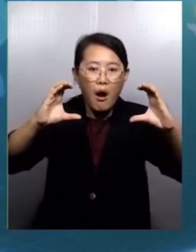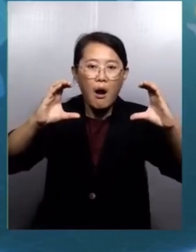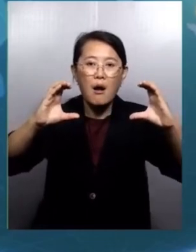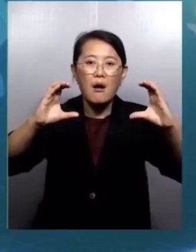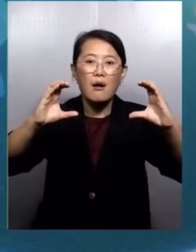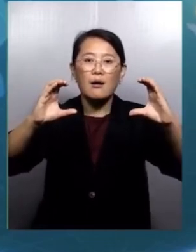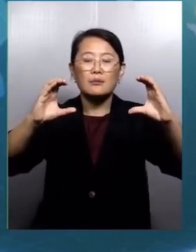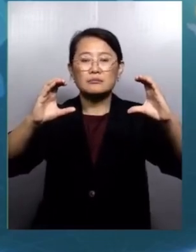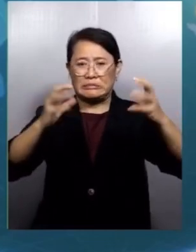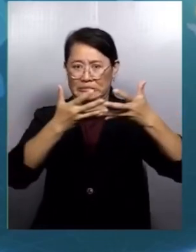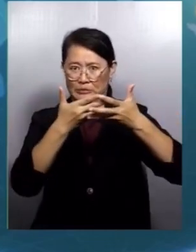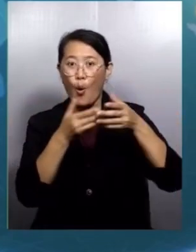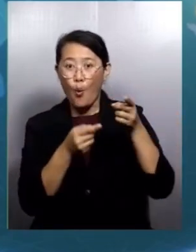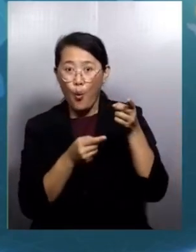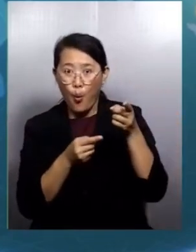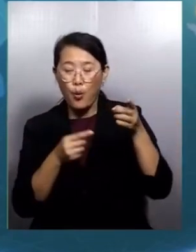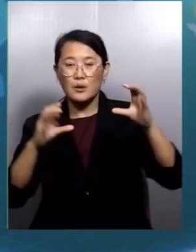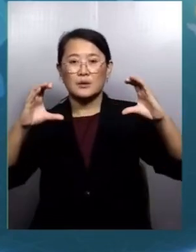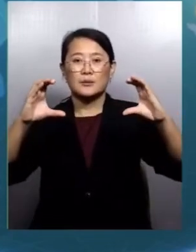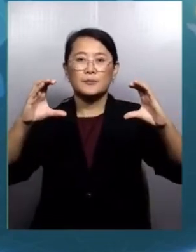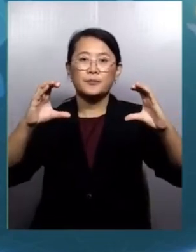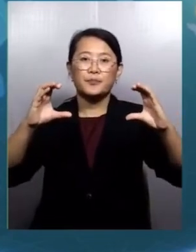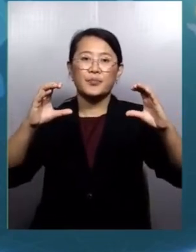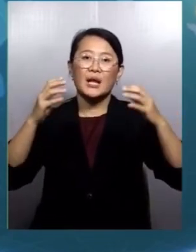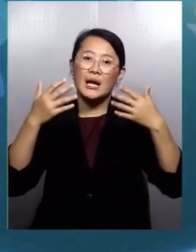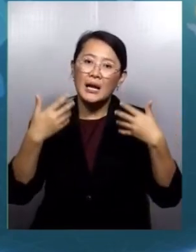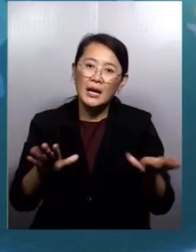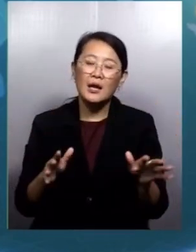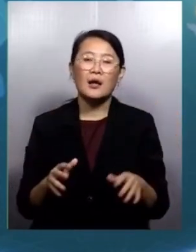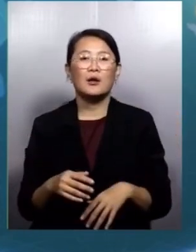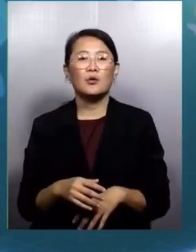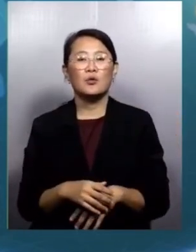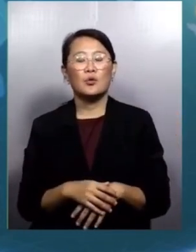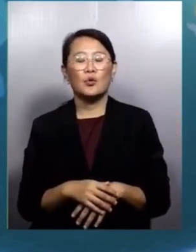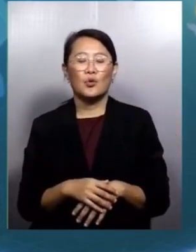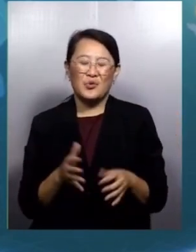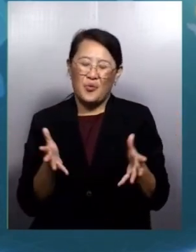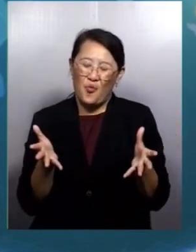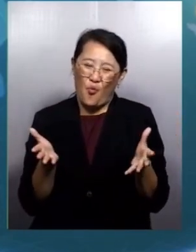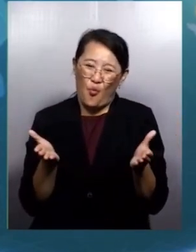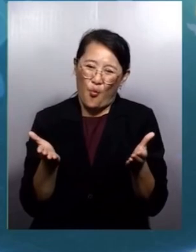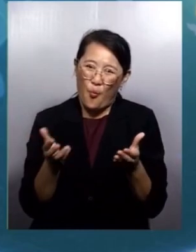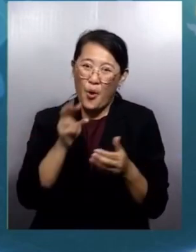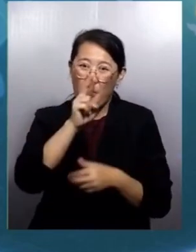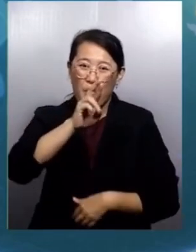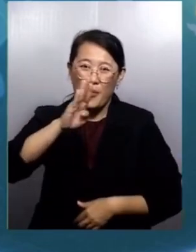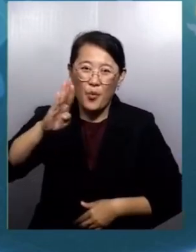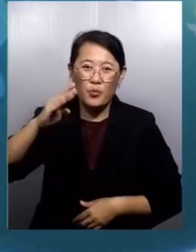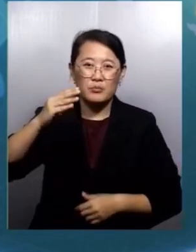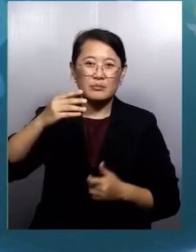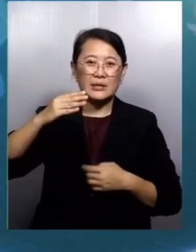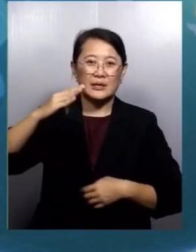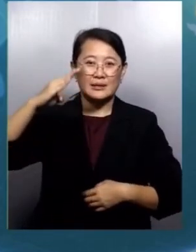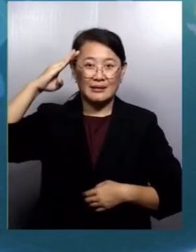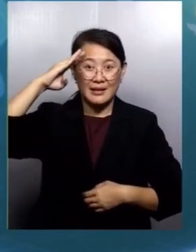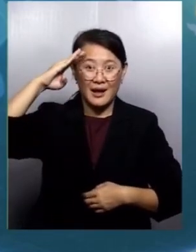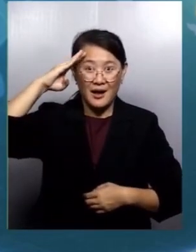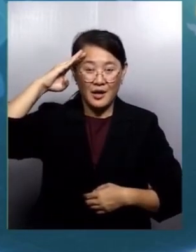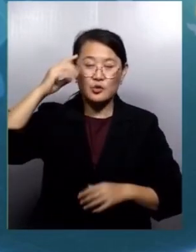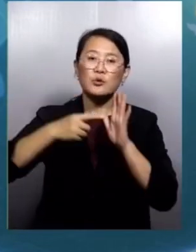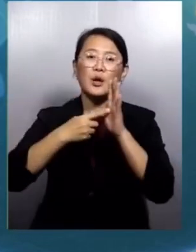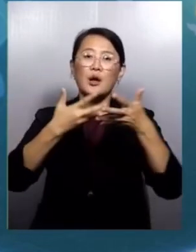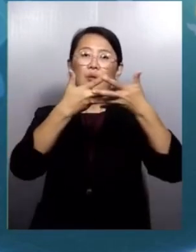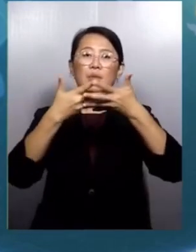เนี่ยจะอุ้มระบบของคุณที่คุณมีทหารอยู่หลายๆประเทศเนี่ยทำไม่